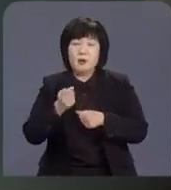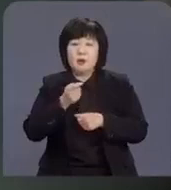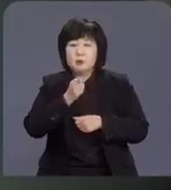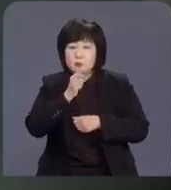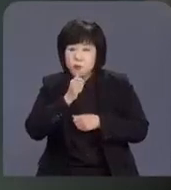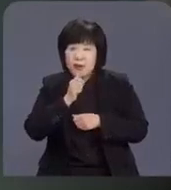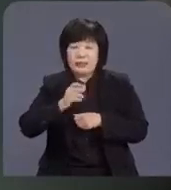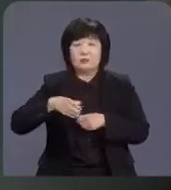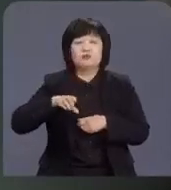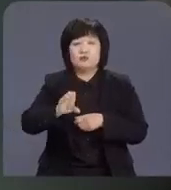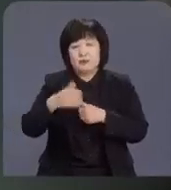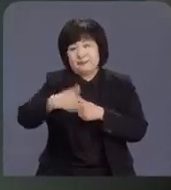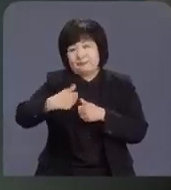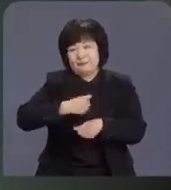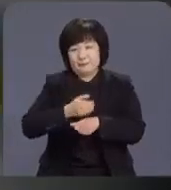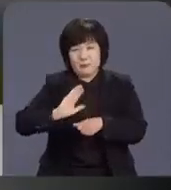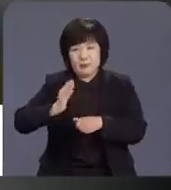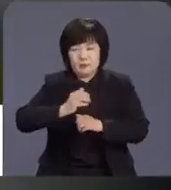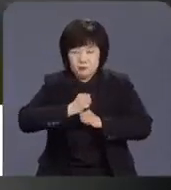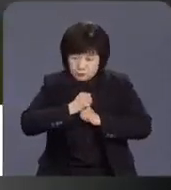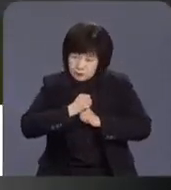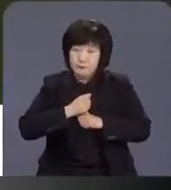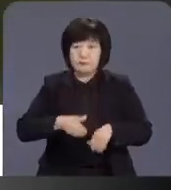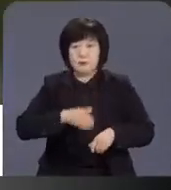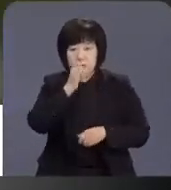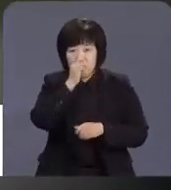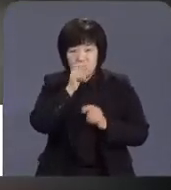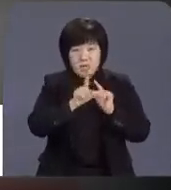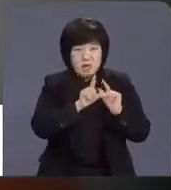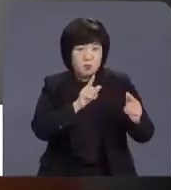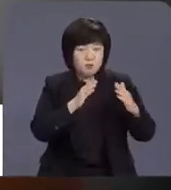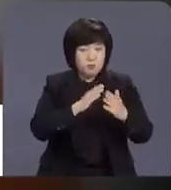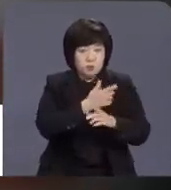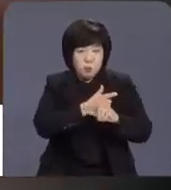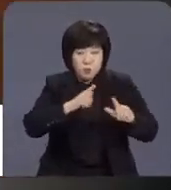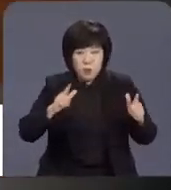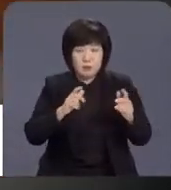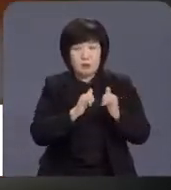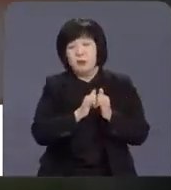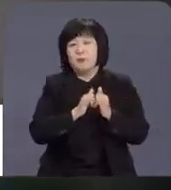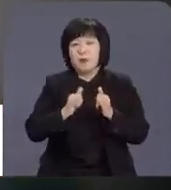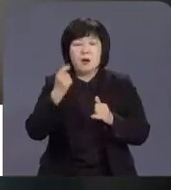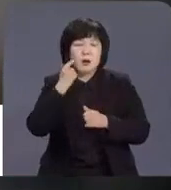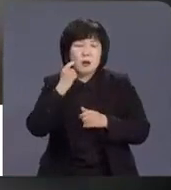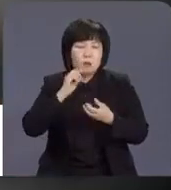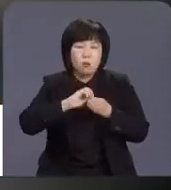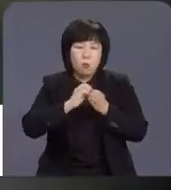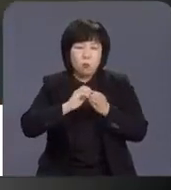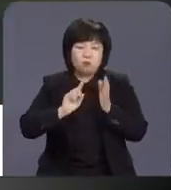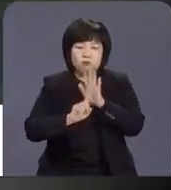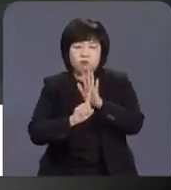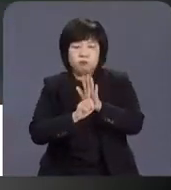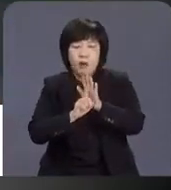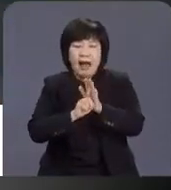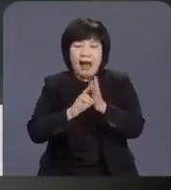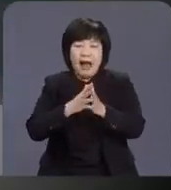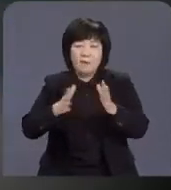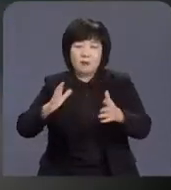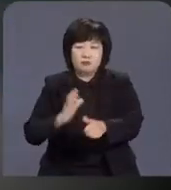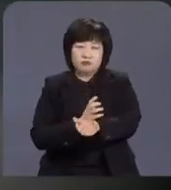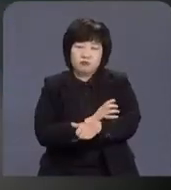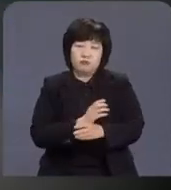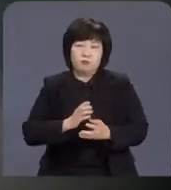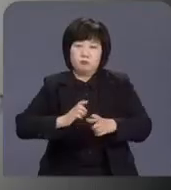합니다. 하지만 조심해야 합니다. 일부 부동산 업자들이 허위 과장 광고로 아파트 가치를 부풀려